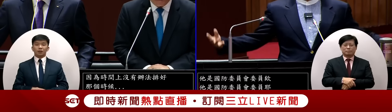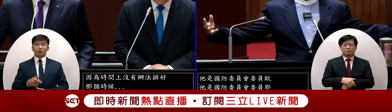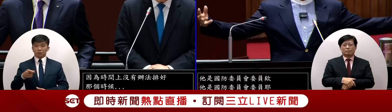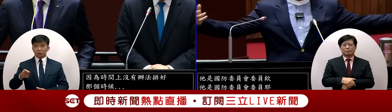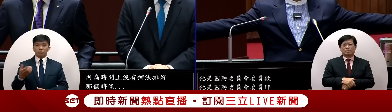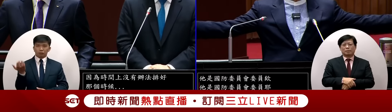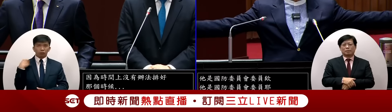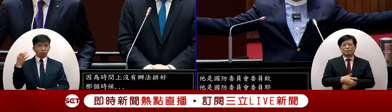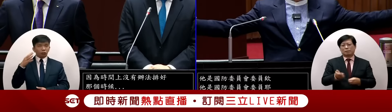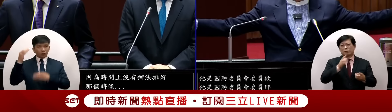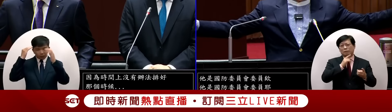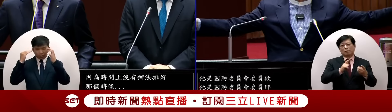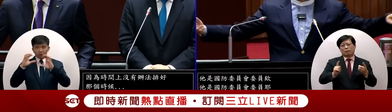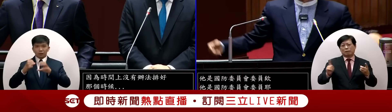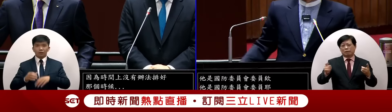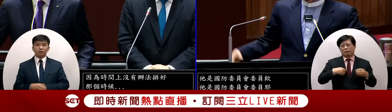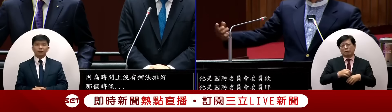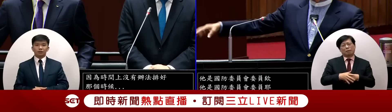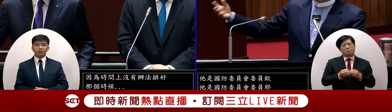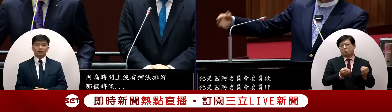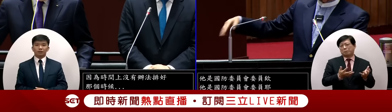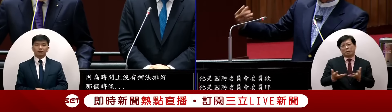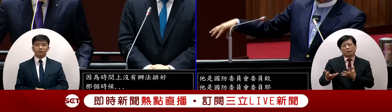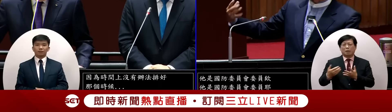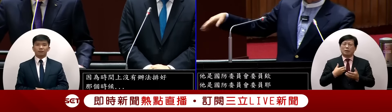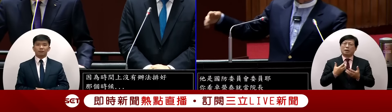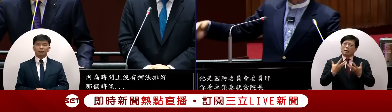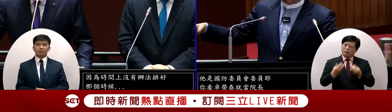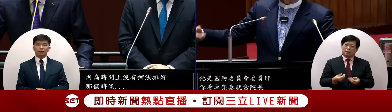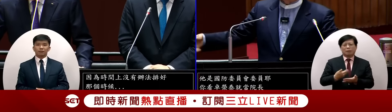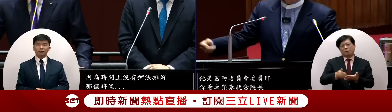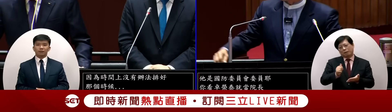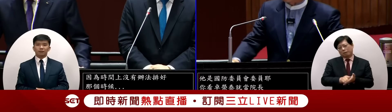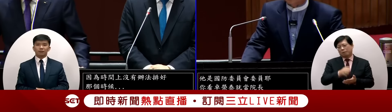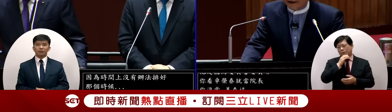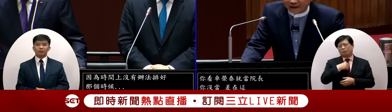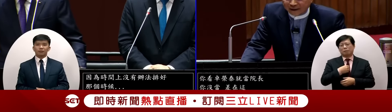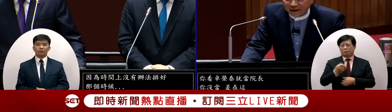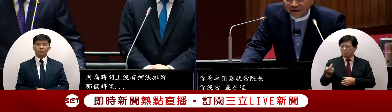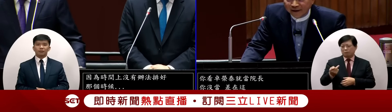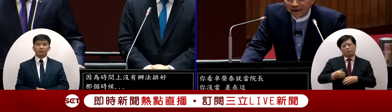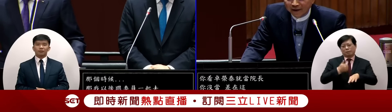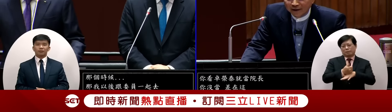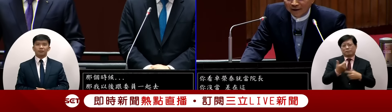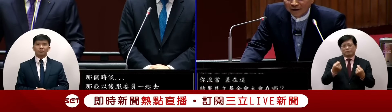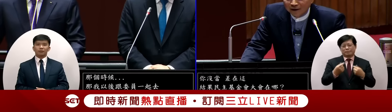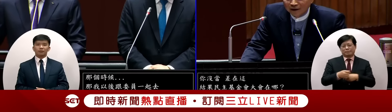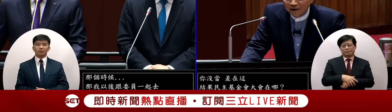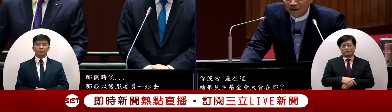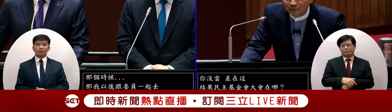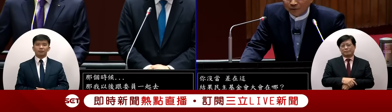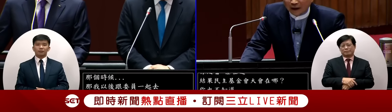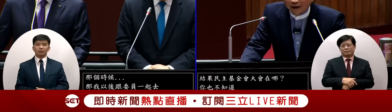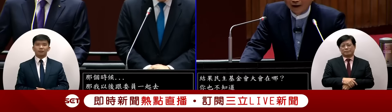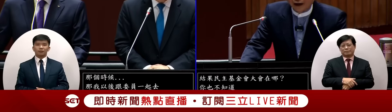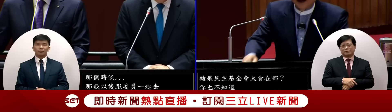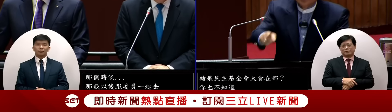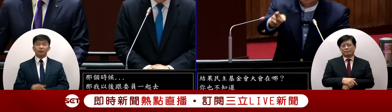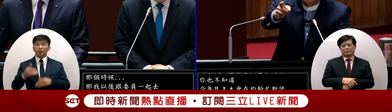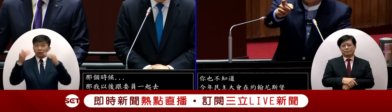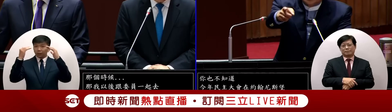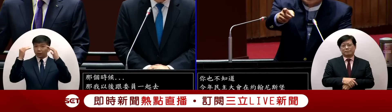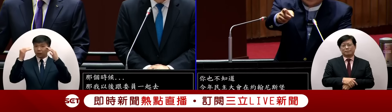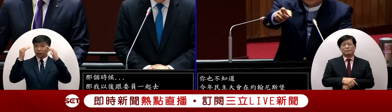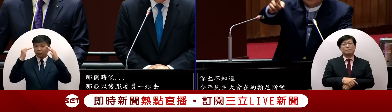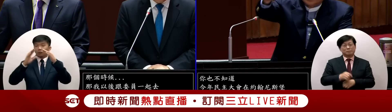韩国。 啊，杀不起杀将啊，我马后啦，肌肉啦，给个猛子啊，安尼念念的。 跟委员报告，因为哦、